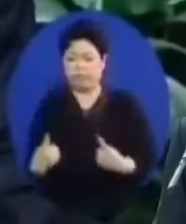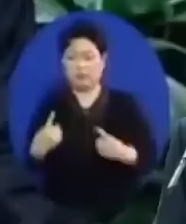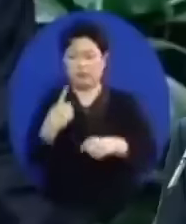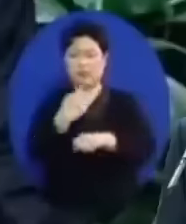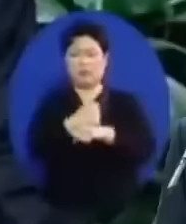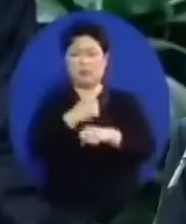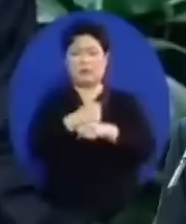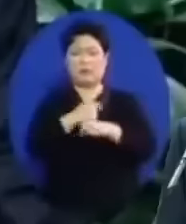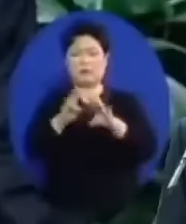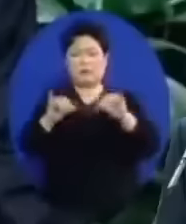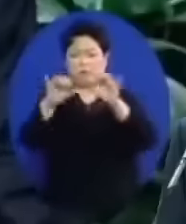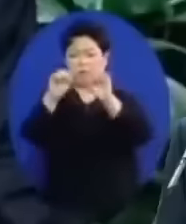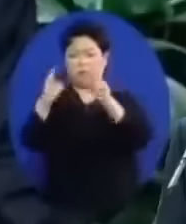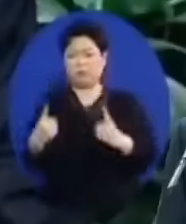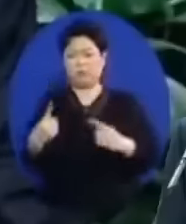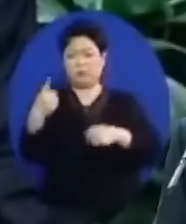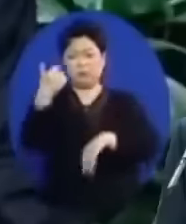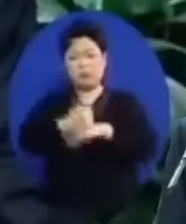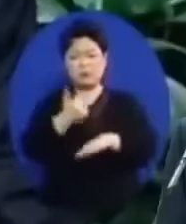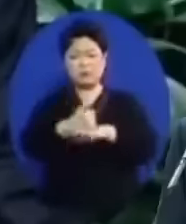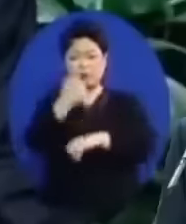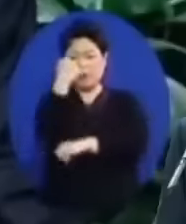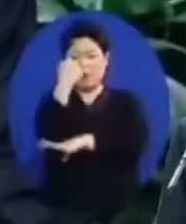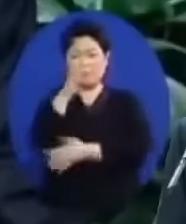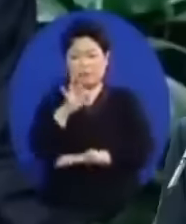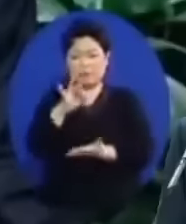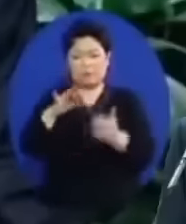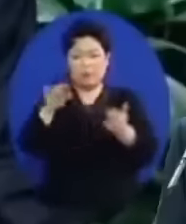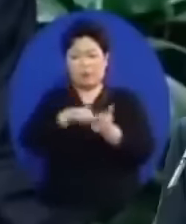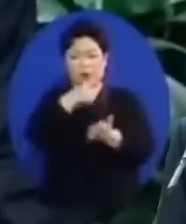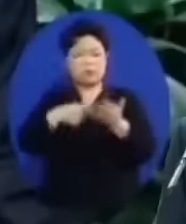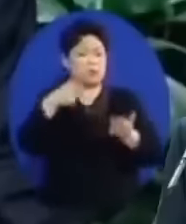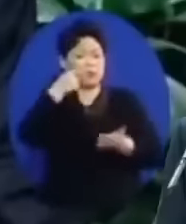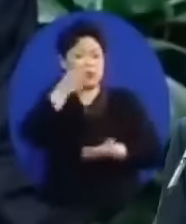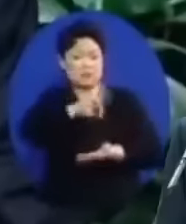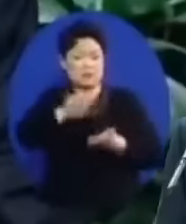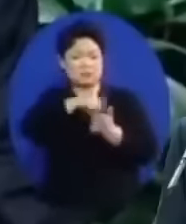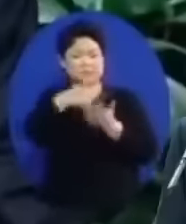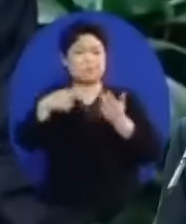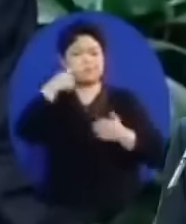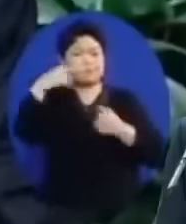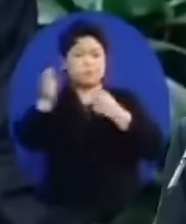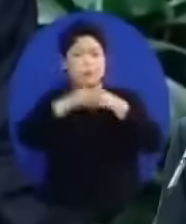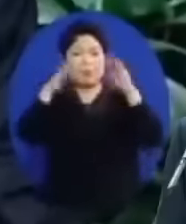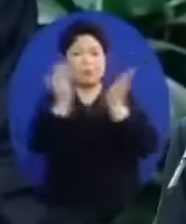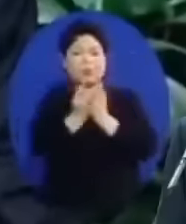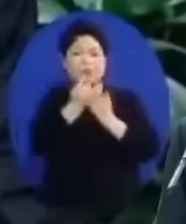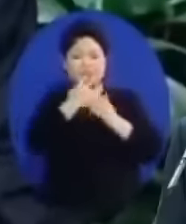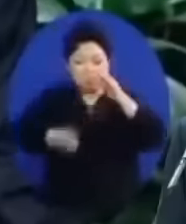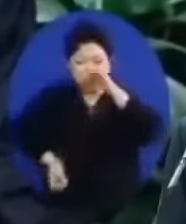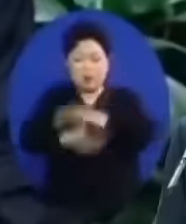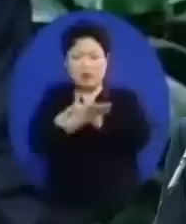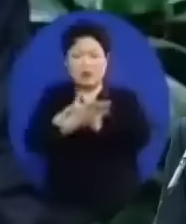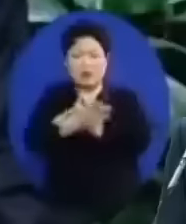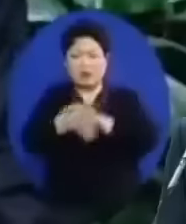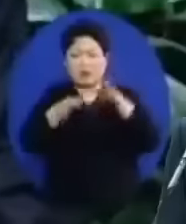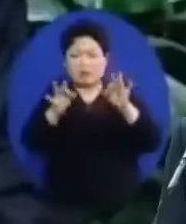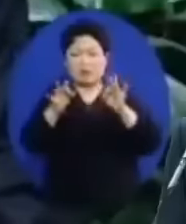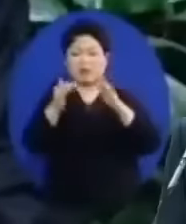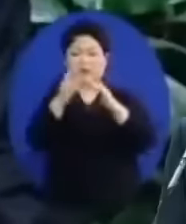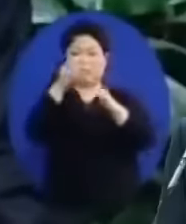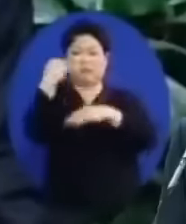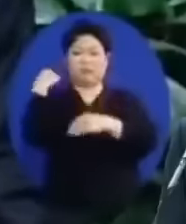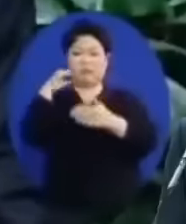떨어져서 나중에는 도저히 원금도 갚을 수 없고 이자도 갚을 수 없으니까 모두 다 두 손을 들고 은행에 집 가져가라는